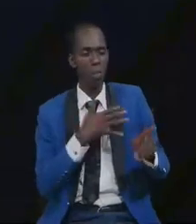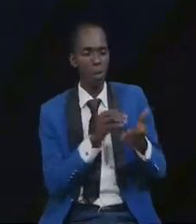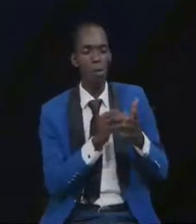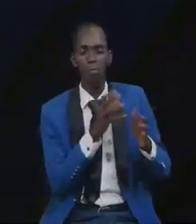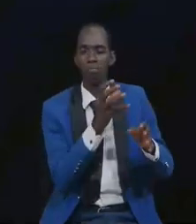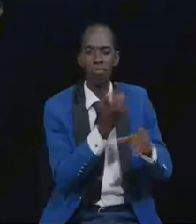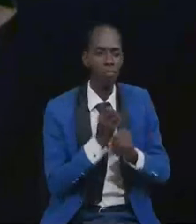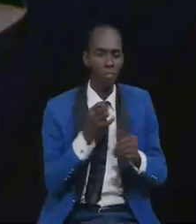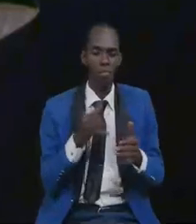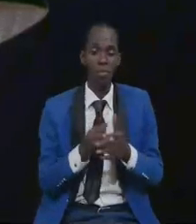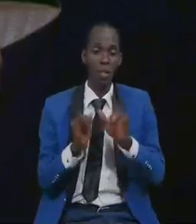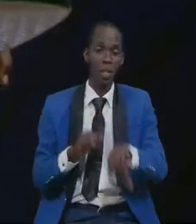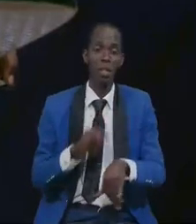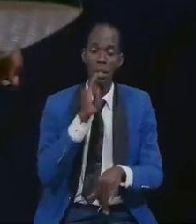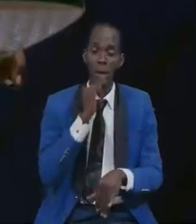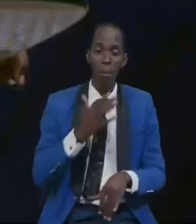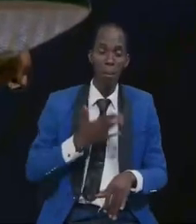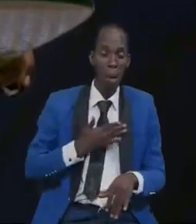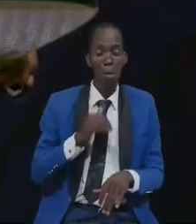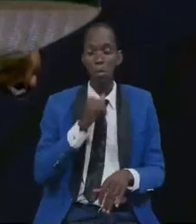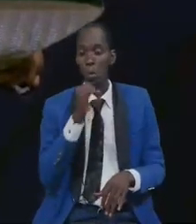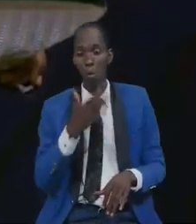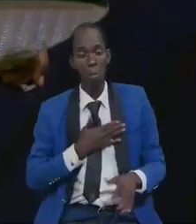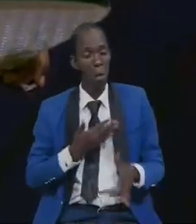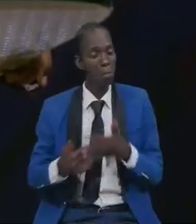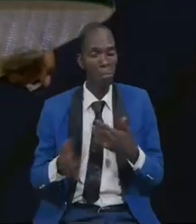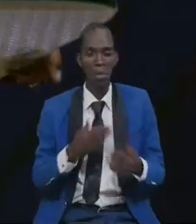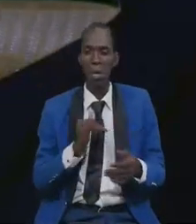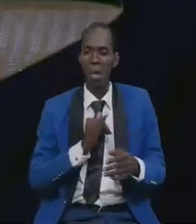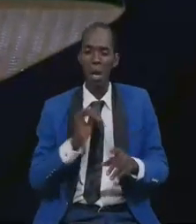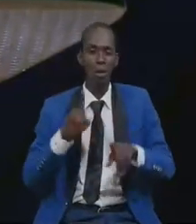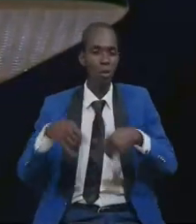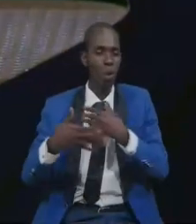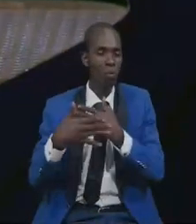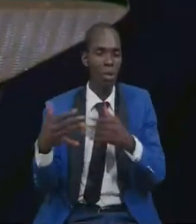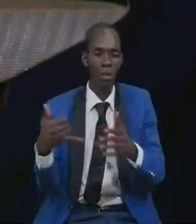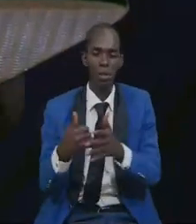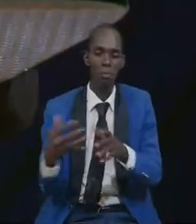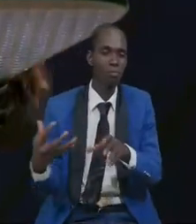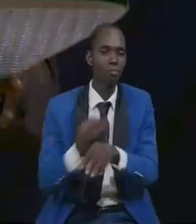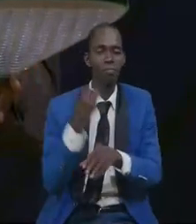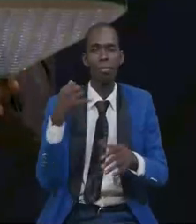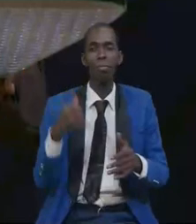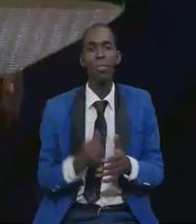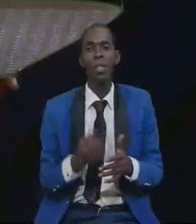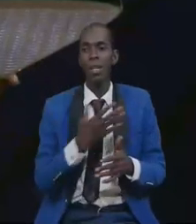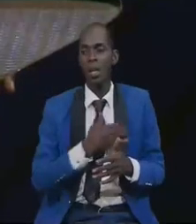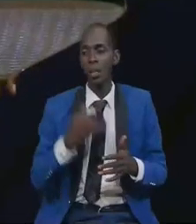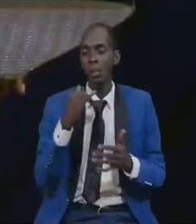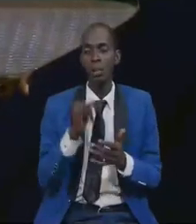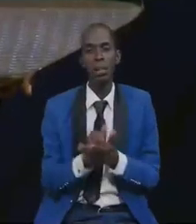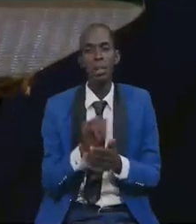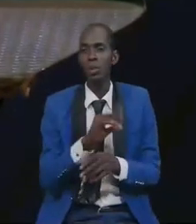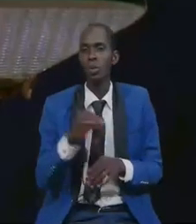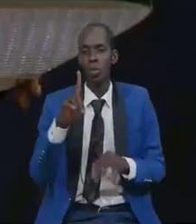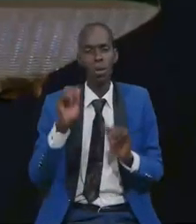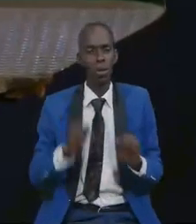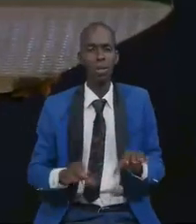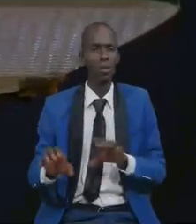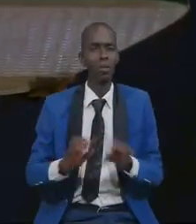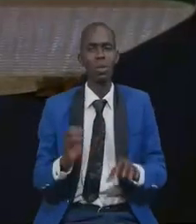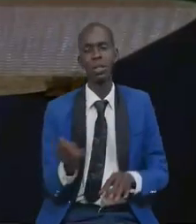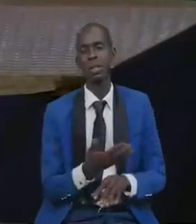et arrogant, l'orgueilleux ne demeure pas tranquille. Celui qui dit je vais atteindre, personne ne peut me faire quoi que ce soit. Allez là